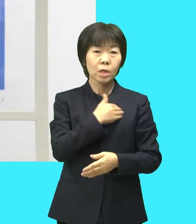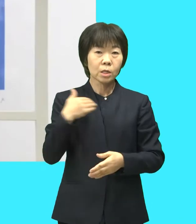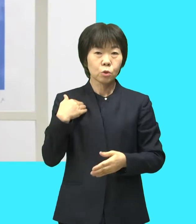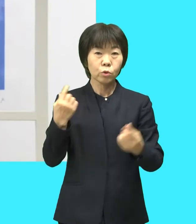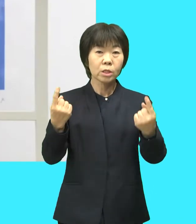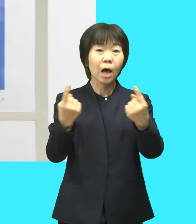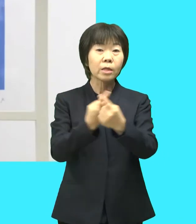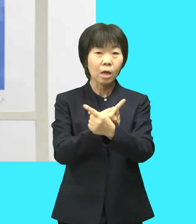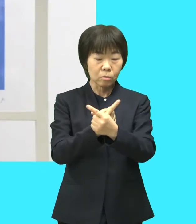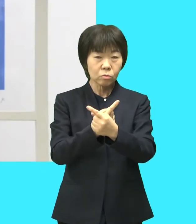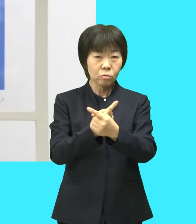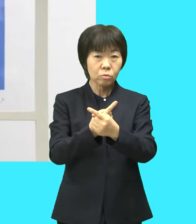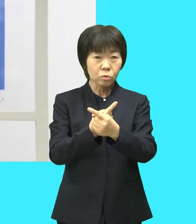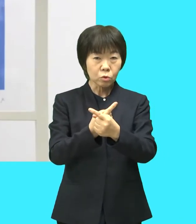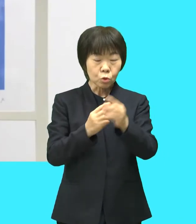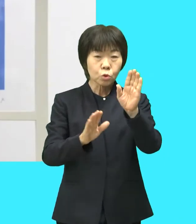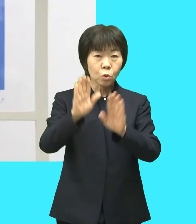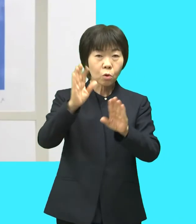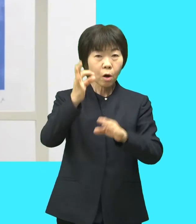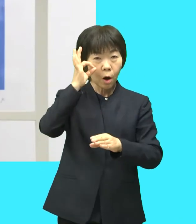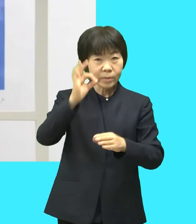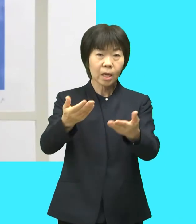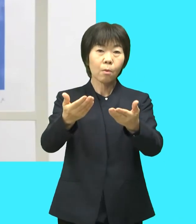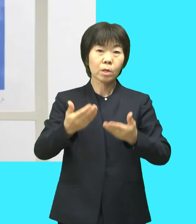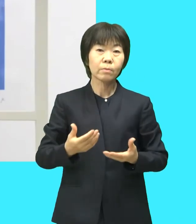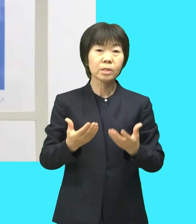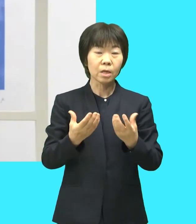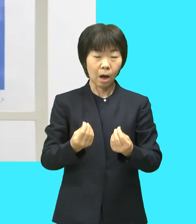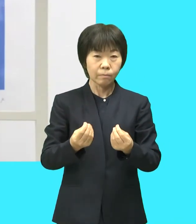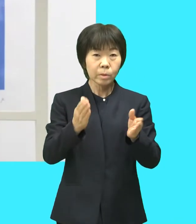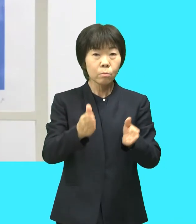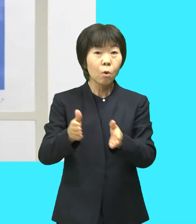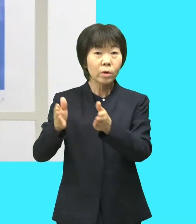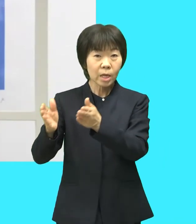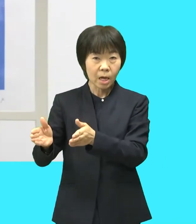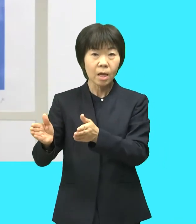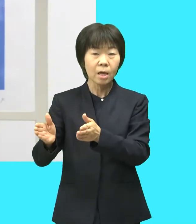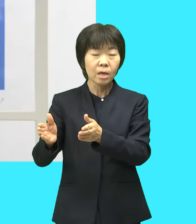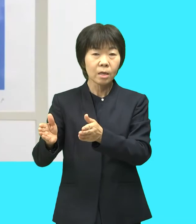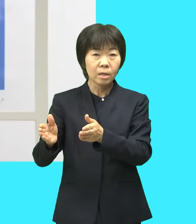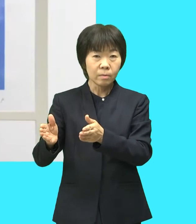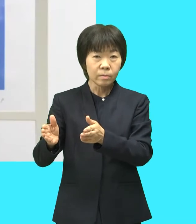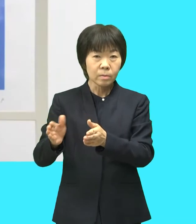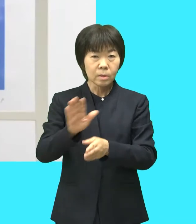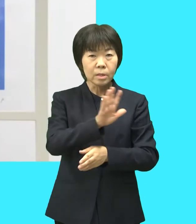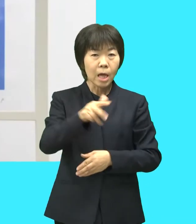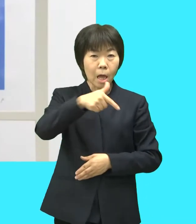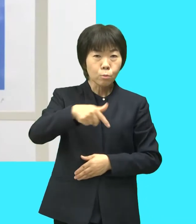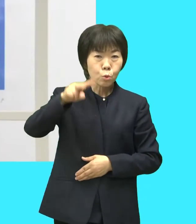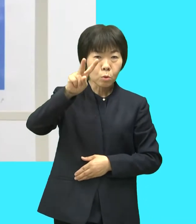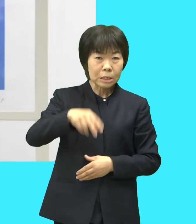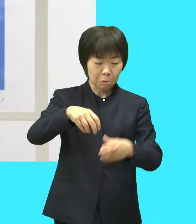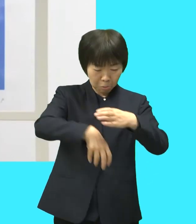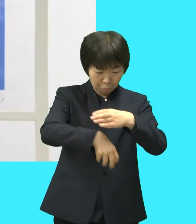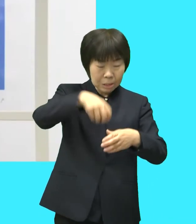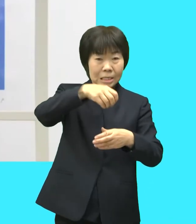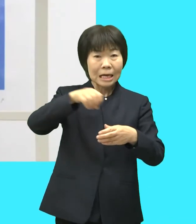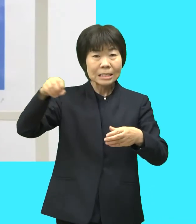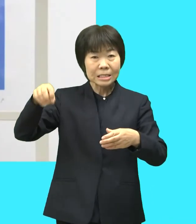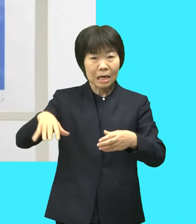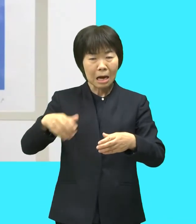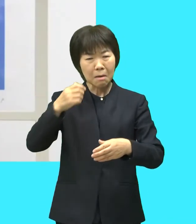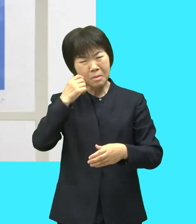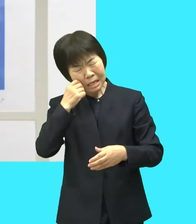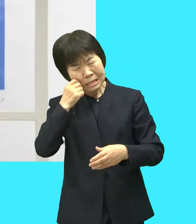っているという前向きな部分もご覧になっていただきましたし、一方でやはりデブリの取り出しが非常に難し